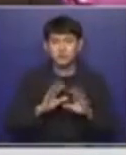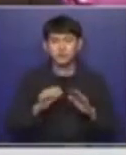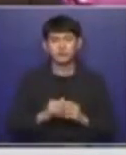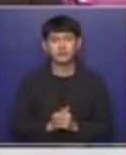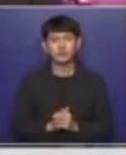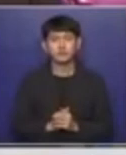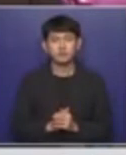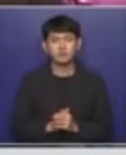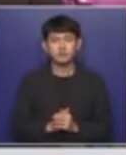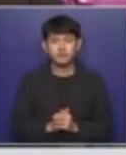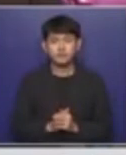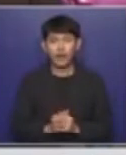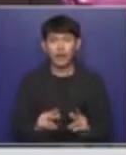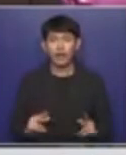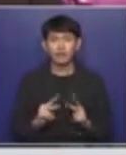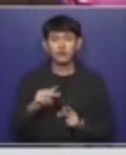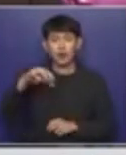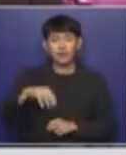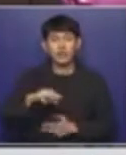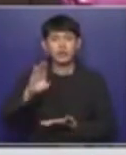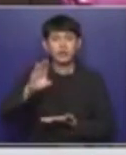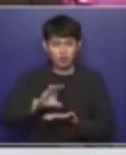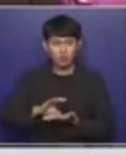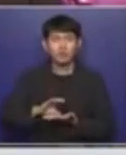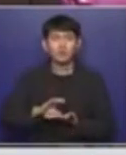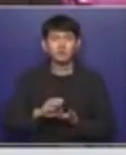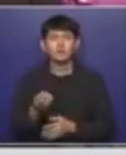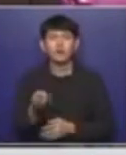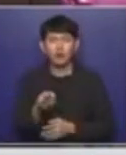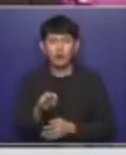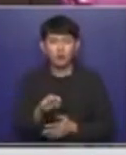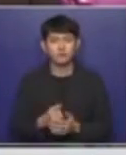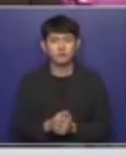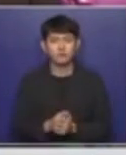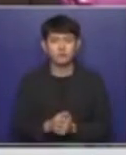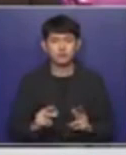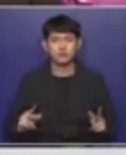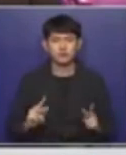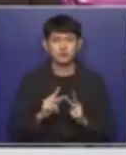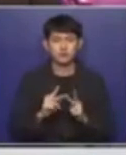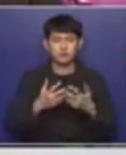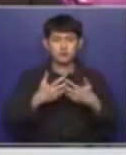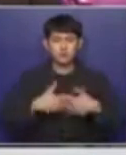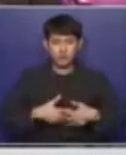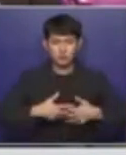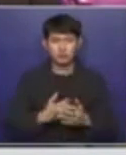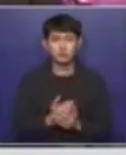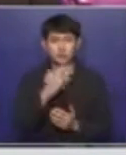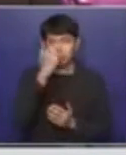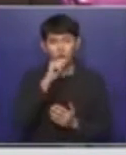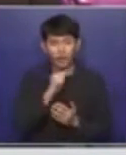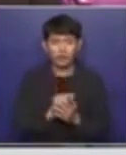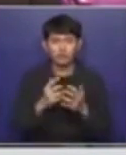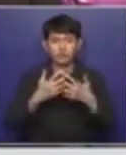อีกกระทรวงหนึ่งนะครับที่ได้รับงบประมาณเพียงน้อยนิดคือกระทรวงอุตสาหกรรมเพราะว่าตอนนี้ภาคอุตสาหกรรม